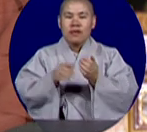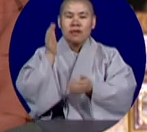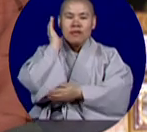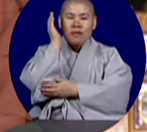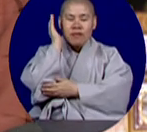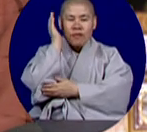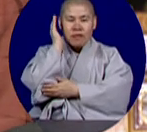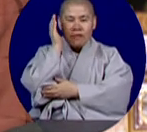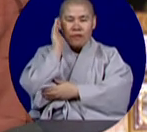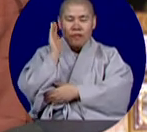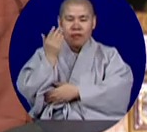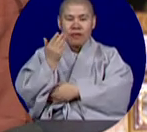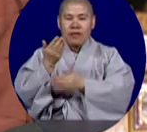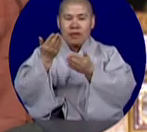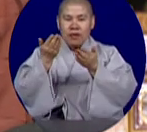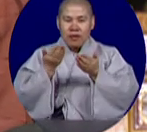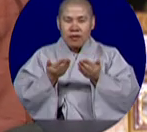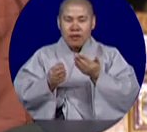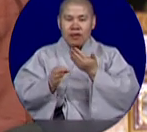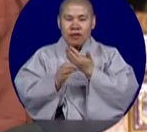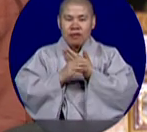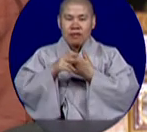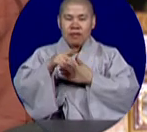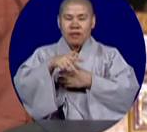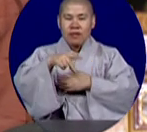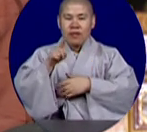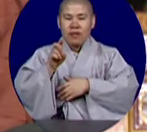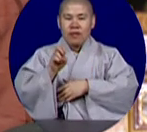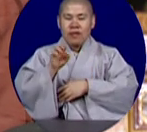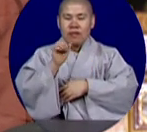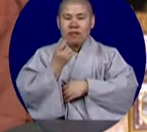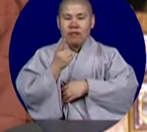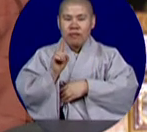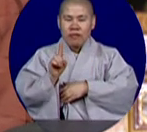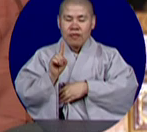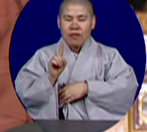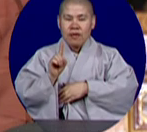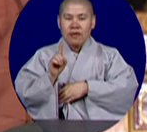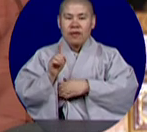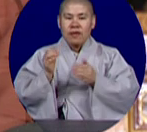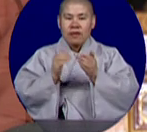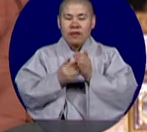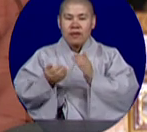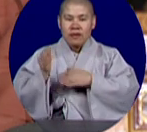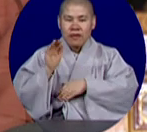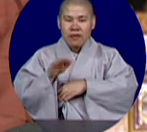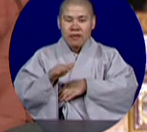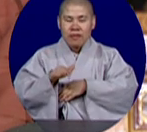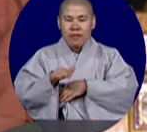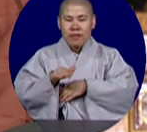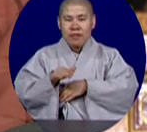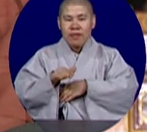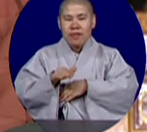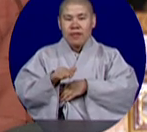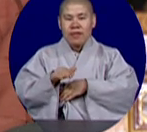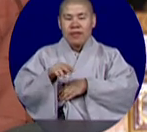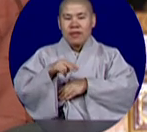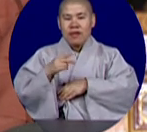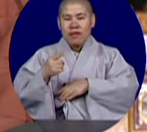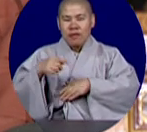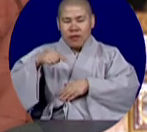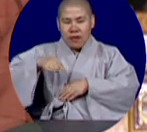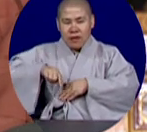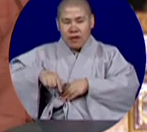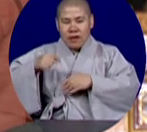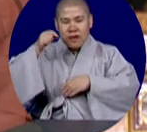그러면 그걸 받아들이면 그게 점화가 된 건데, 점화가 돼도 깊게